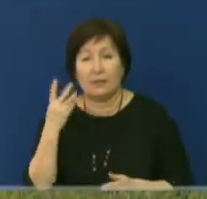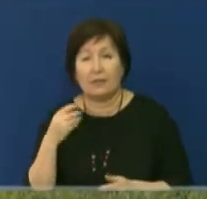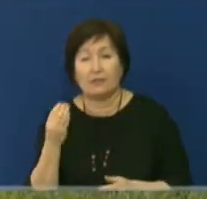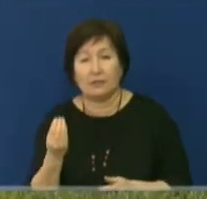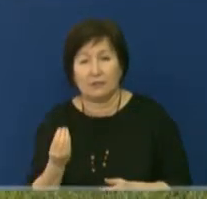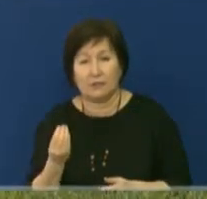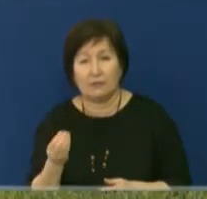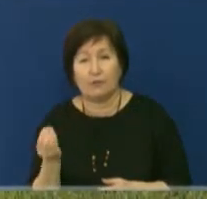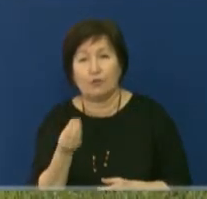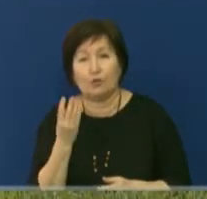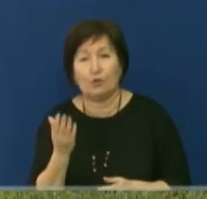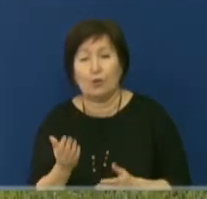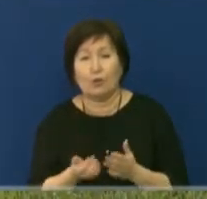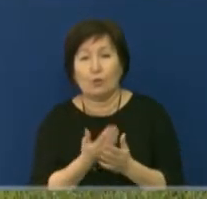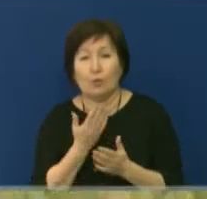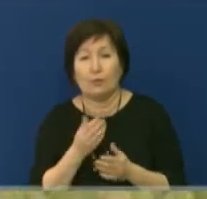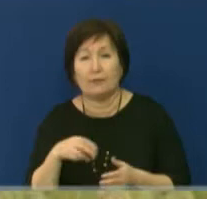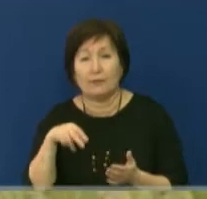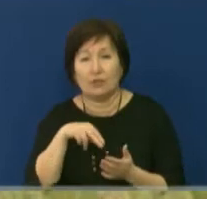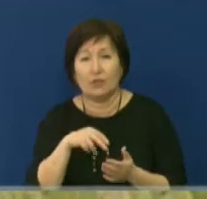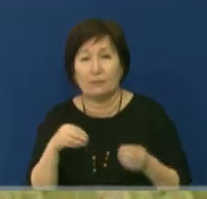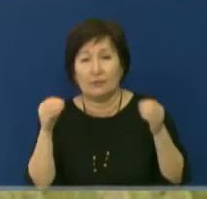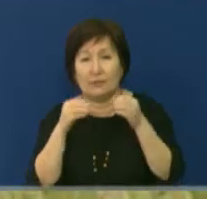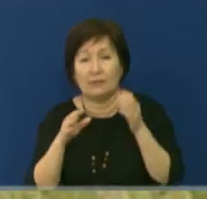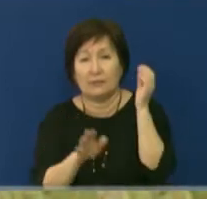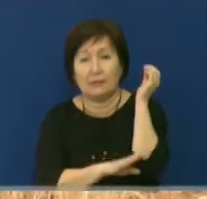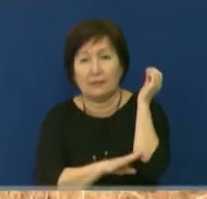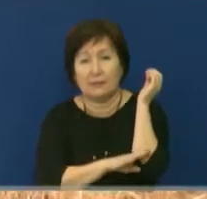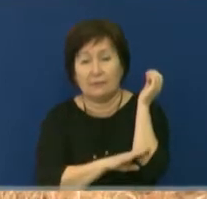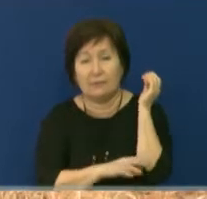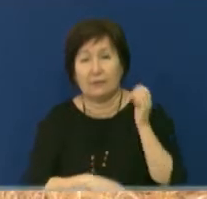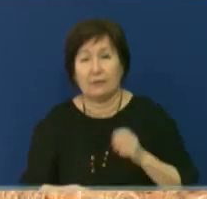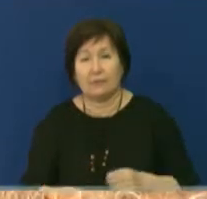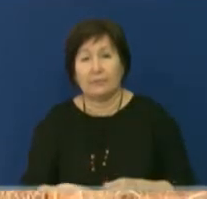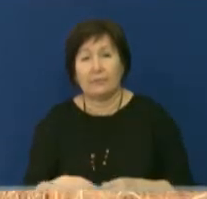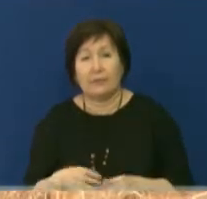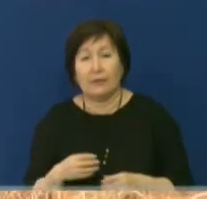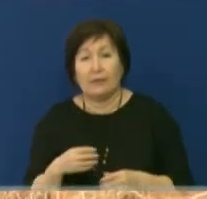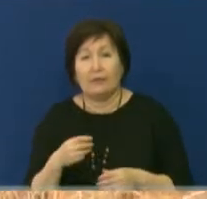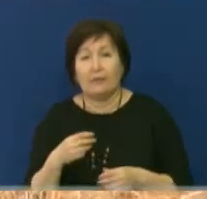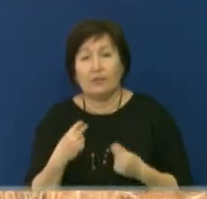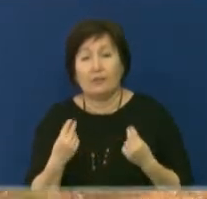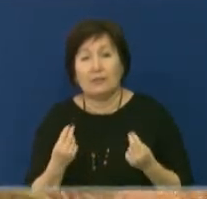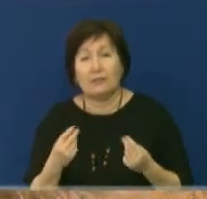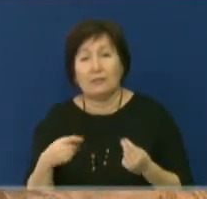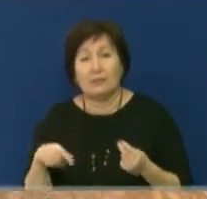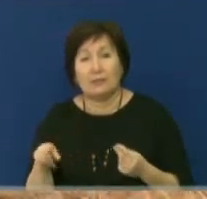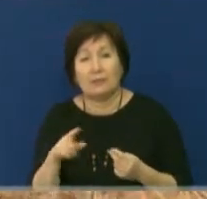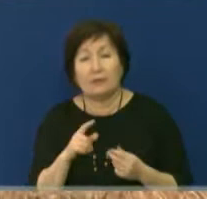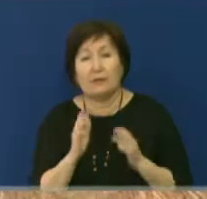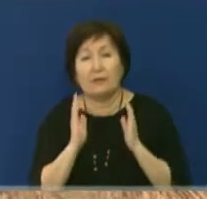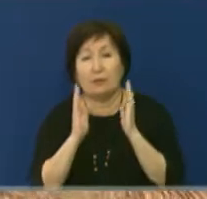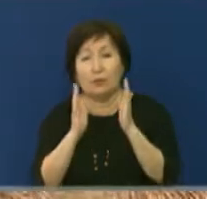деревьев. В настоящее время определены улицы, где будут высажены деревья. В частности, это дорога в направлении аэропорта,